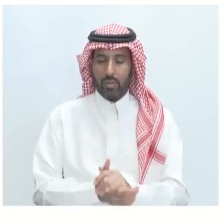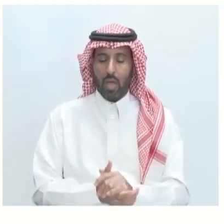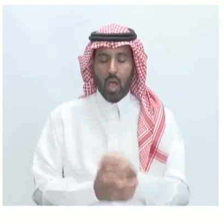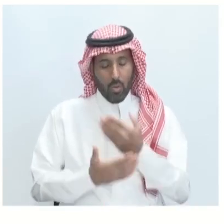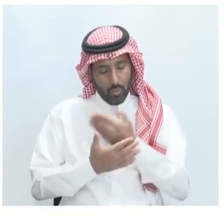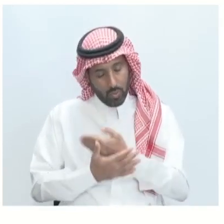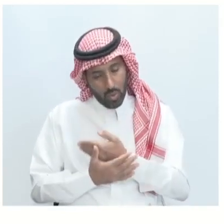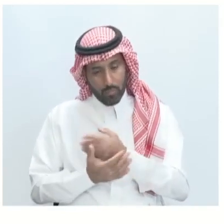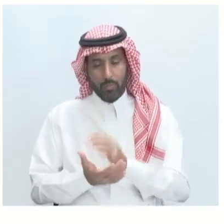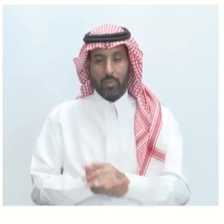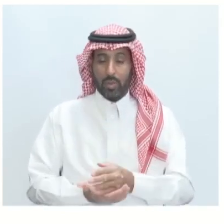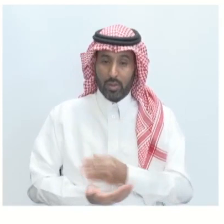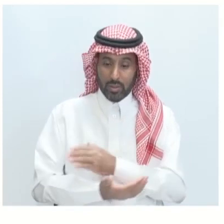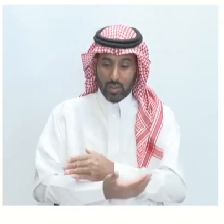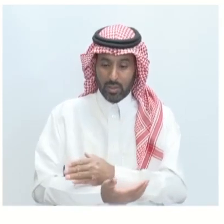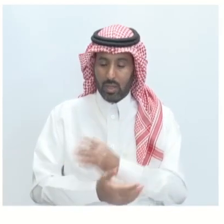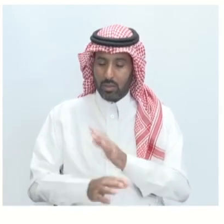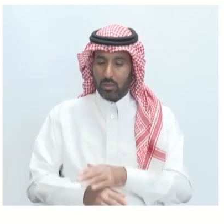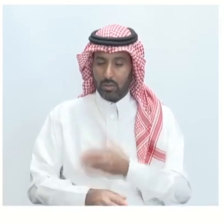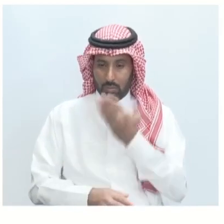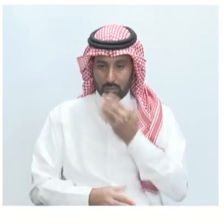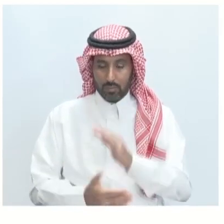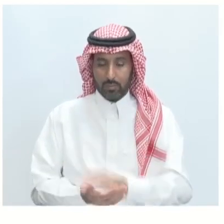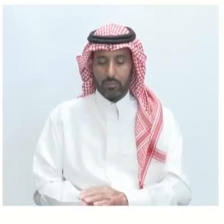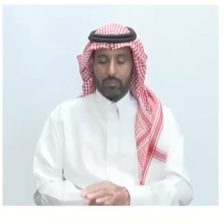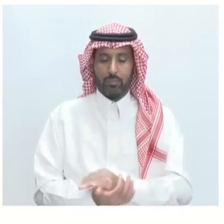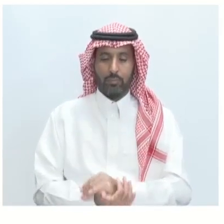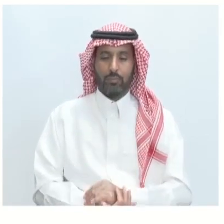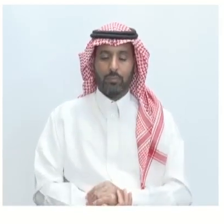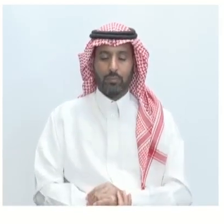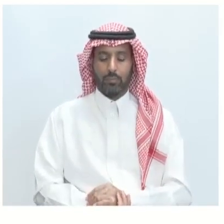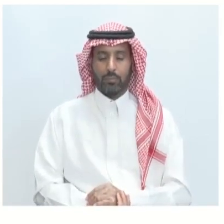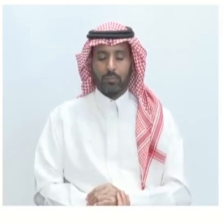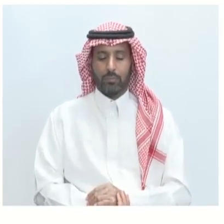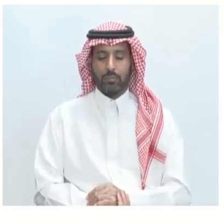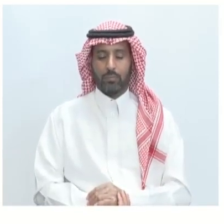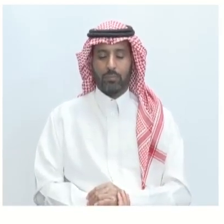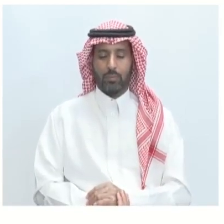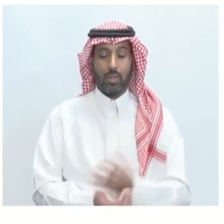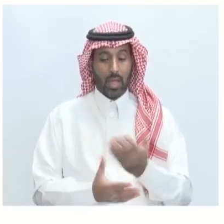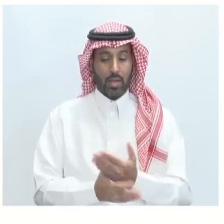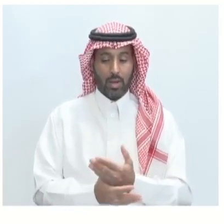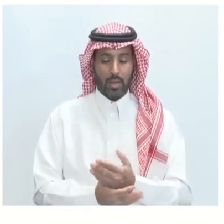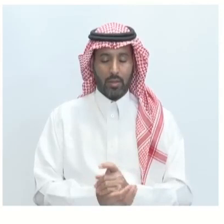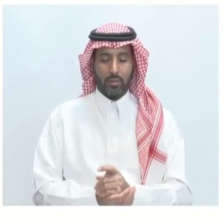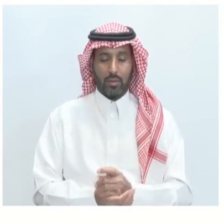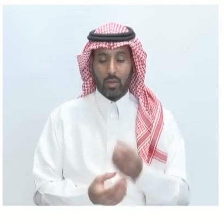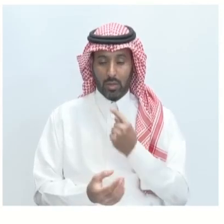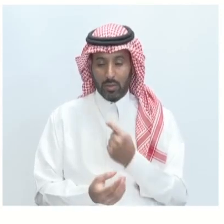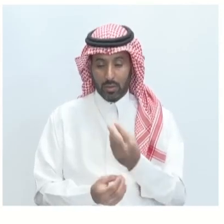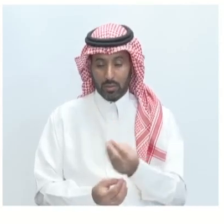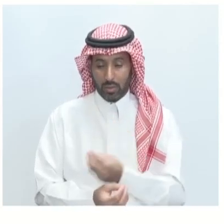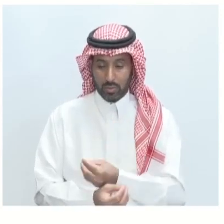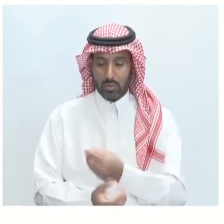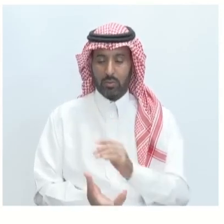نوم تجده يهدى ويسكت يهدى ويسكت ابنائي وبنات الطلاب لانه تمت